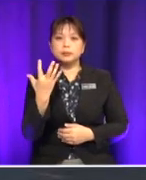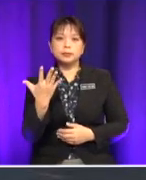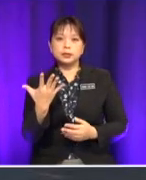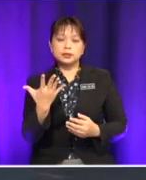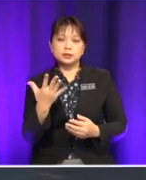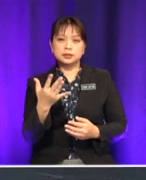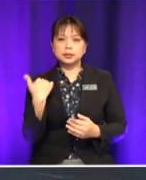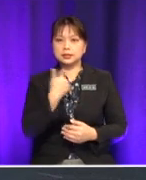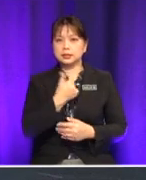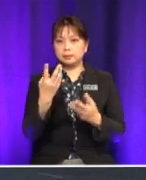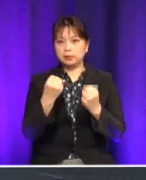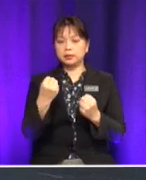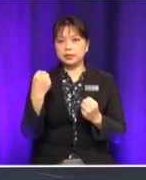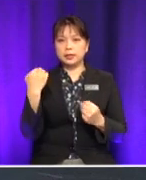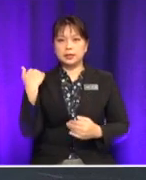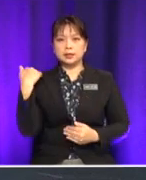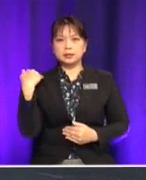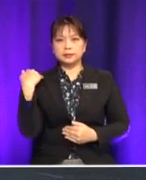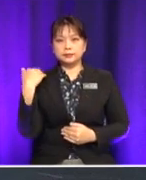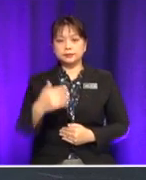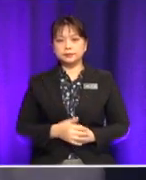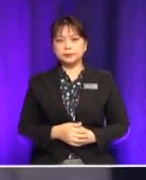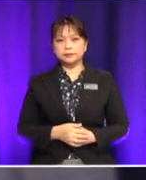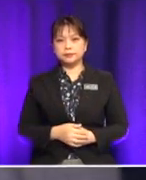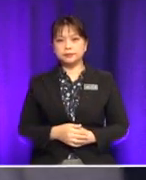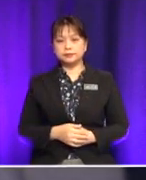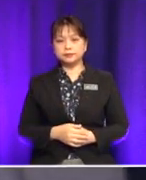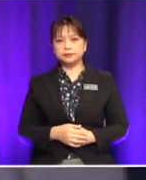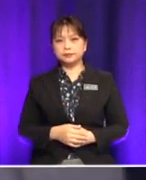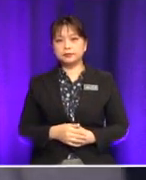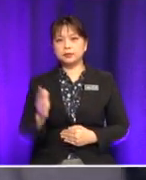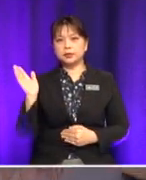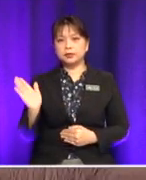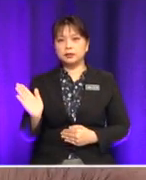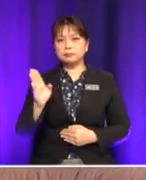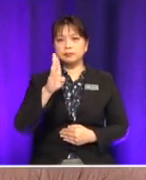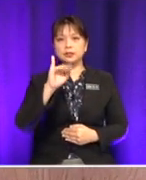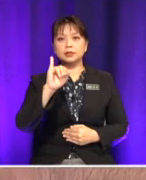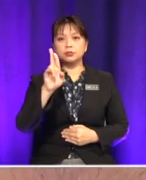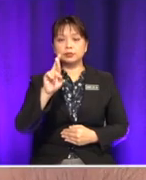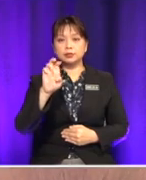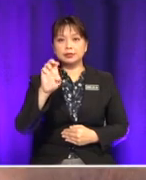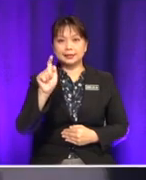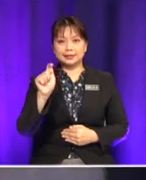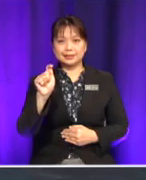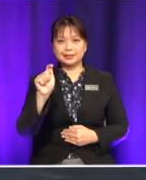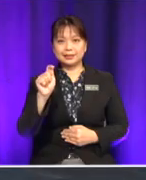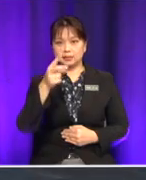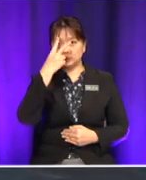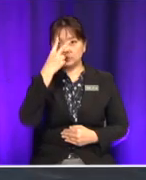ada tanda sengatan tuh Oke kemudian kita ada Biore yang di sebelah sana